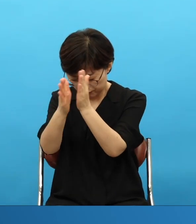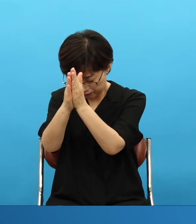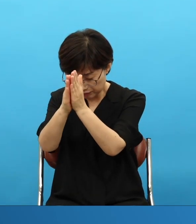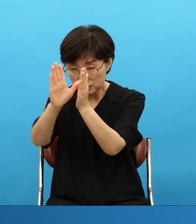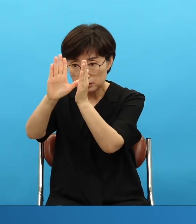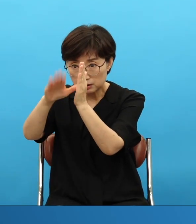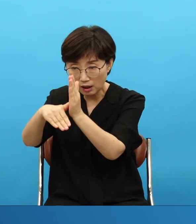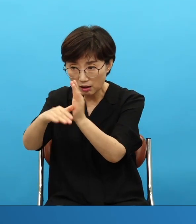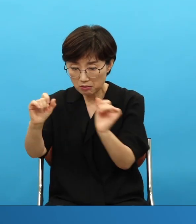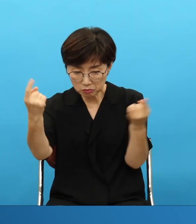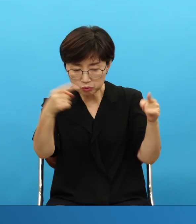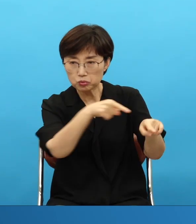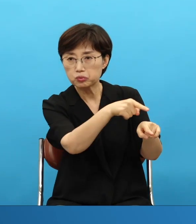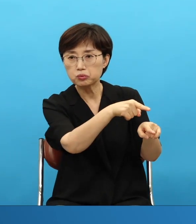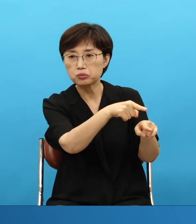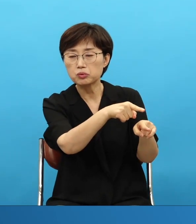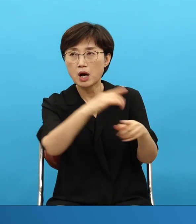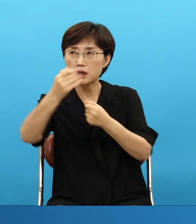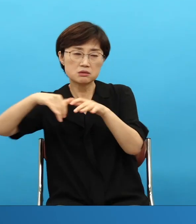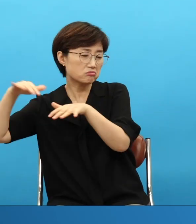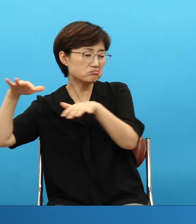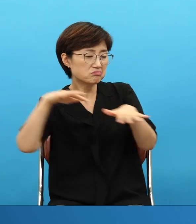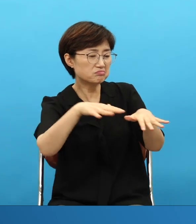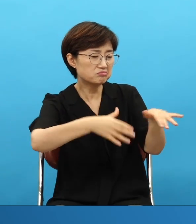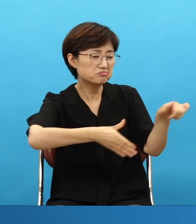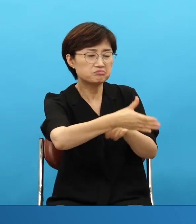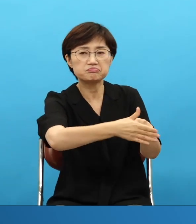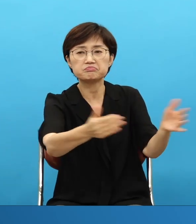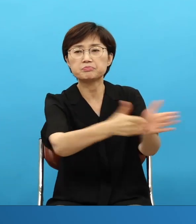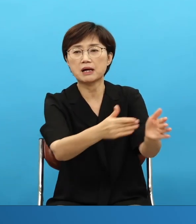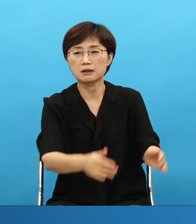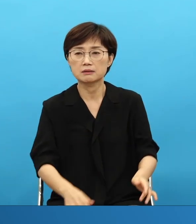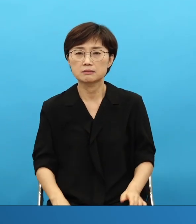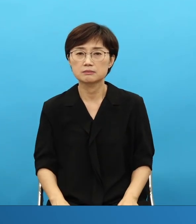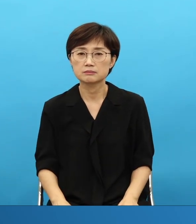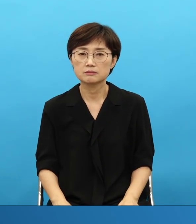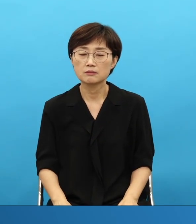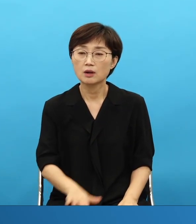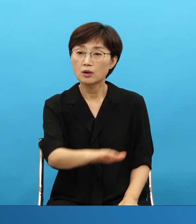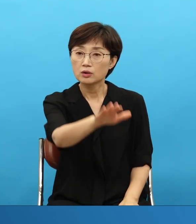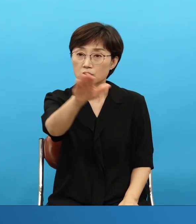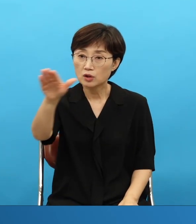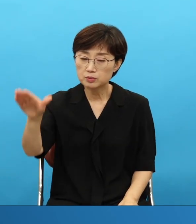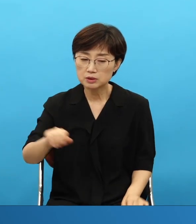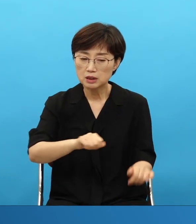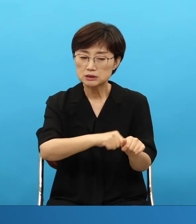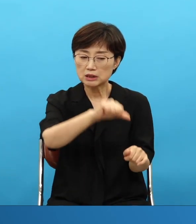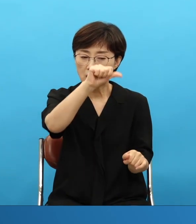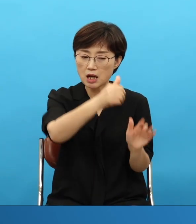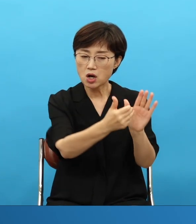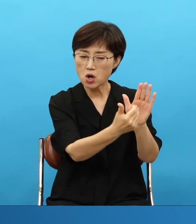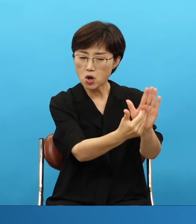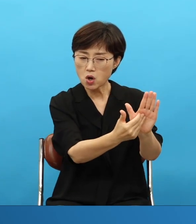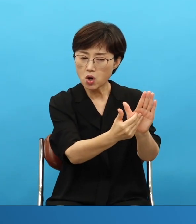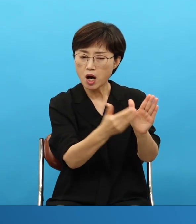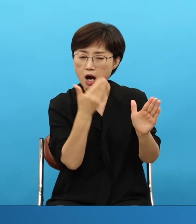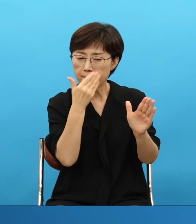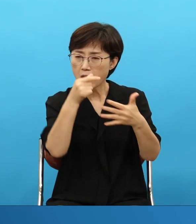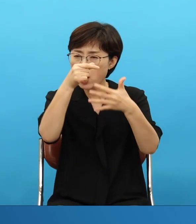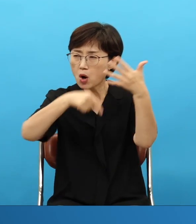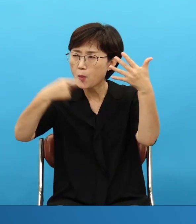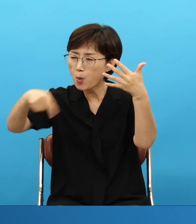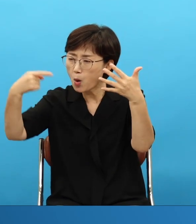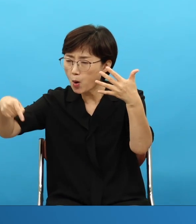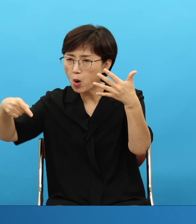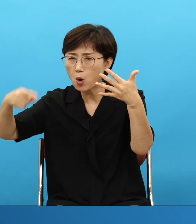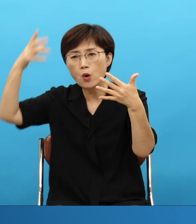completely destroys darkness, and God binds Philistines. 여러분 재앙을 막을 수 있는 내용을 알아야 된다니까요. 못 막았다는 거는요. You need to know the content